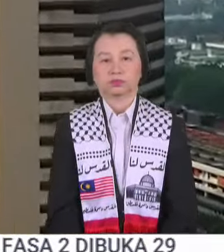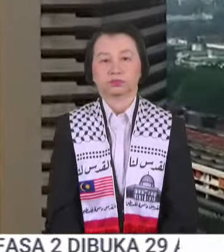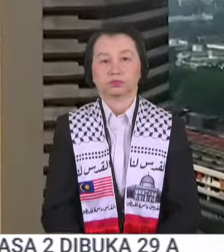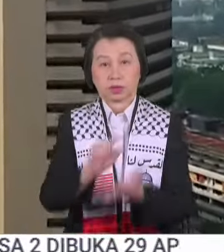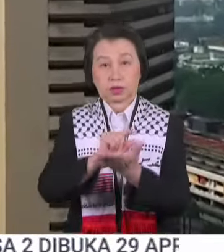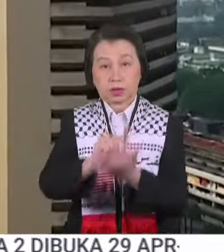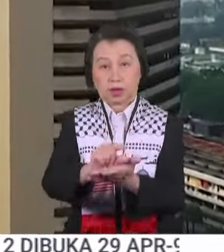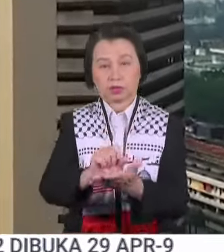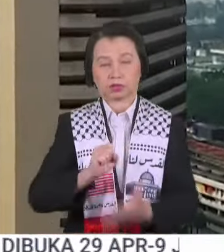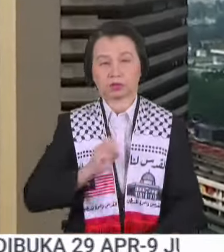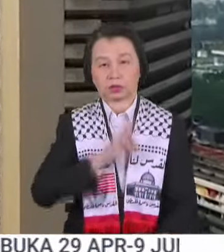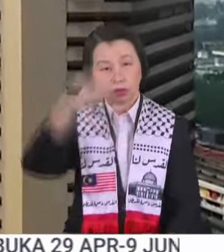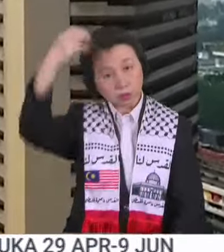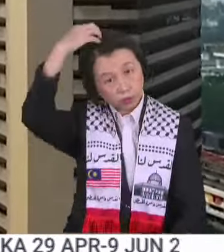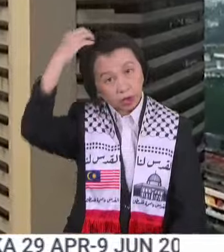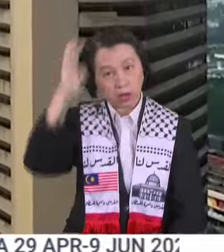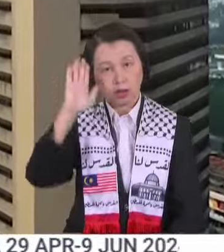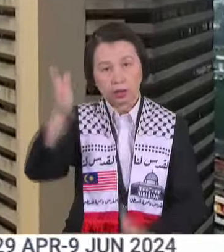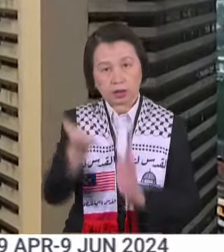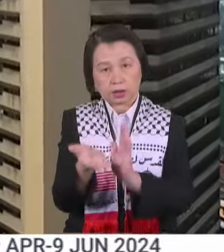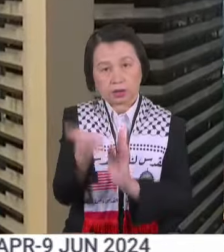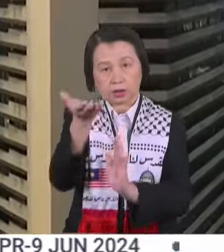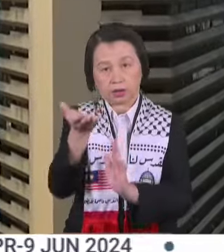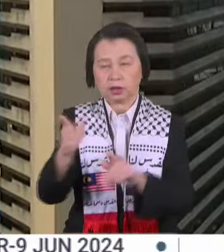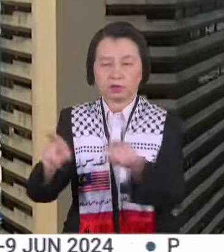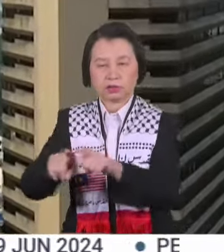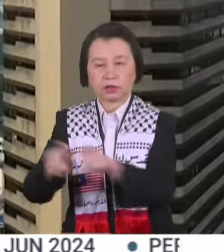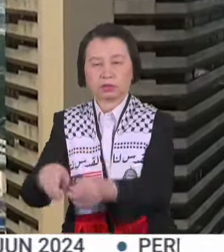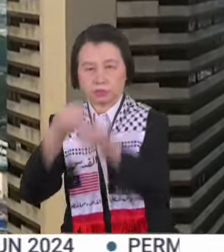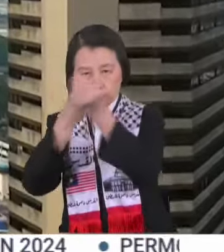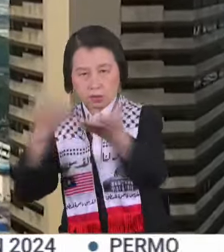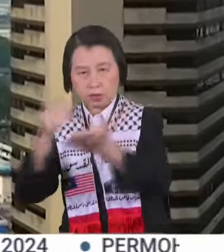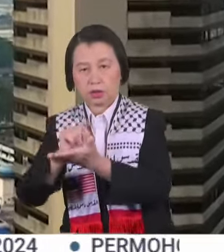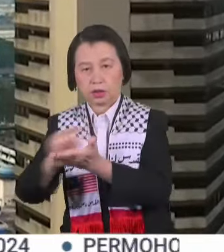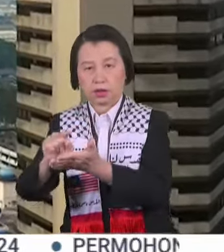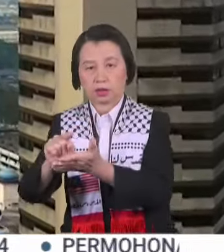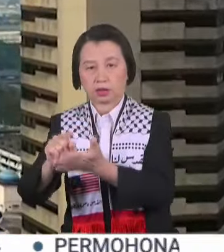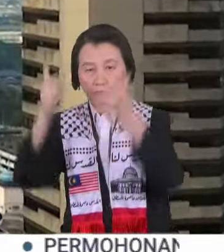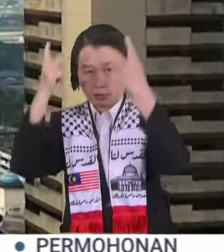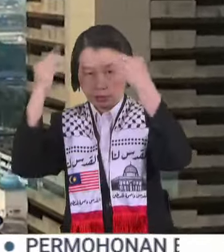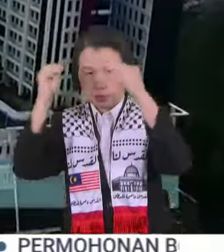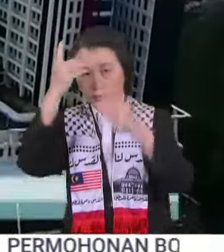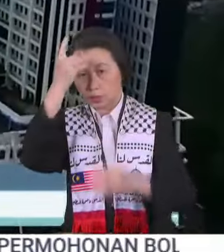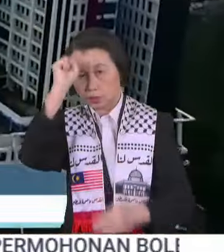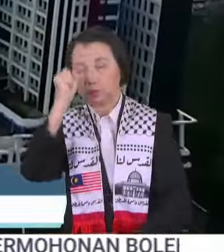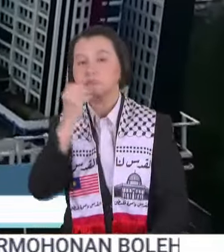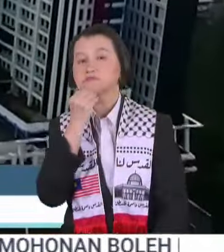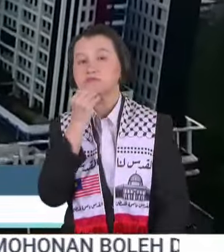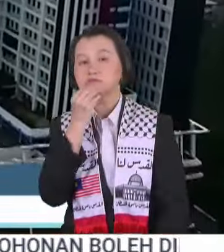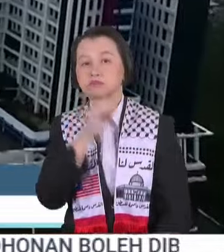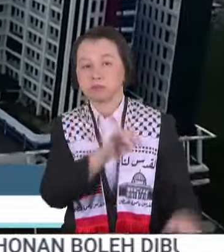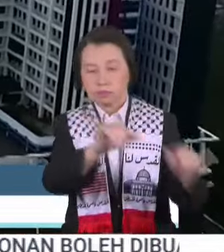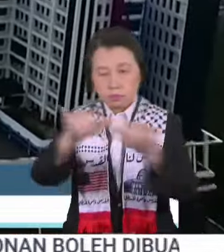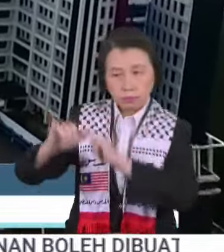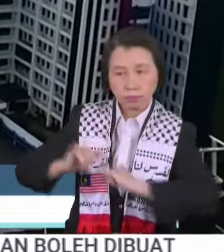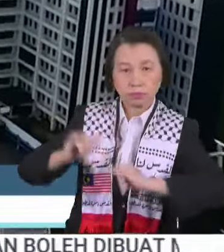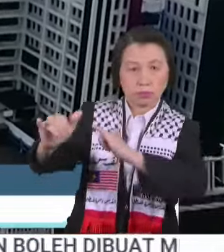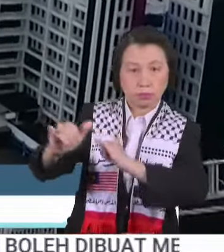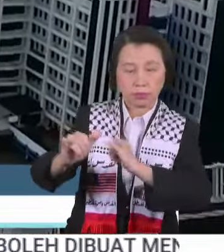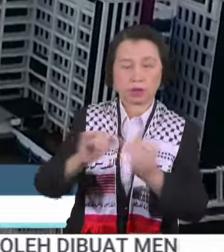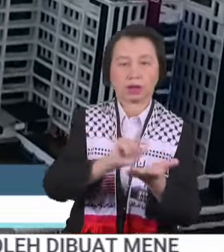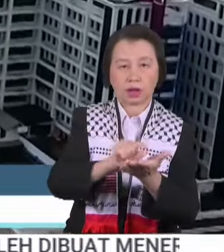Gaji penjawat awam negeri Selangor akan dinaikkan selaras pengumuman kenaikan gaji oleh Perdana Menteri Datuk Seri Anwar Ibrahim. Pelarasan gaji yang